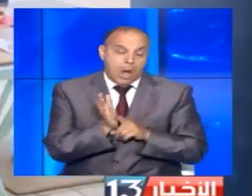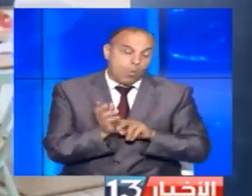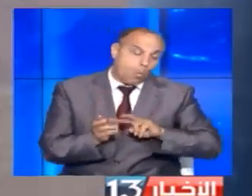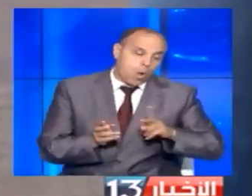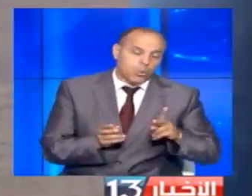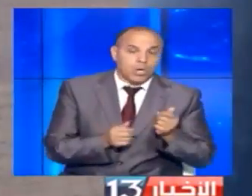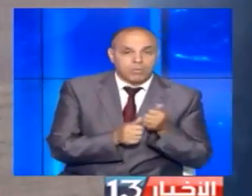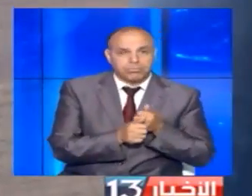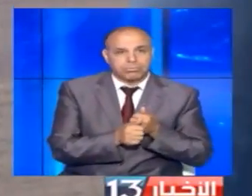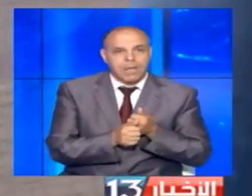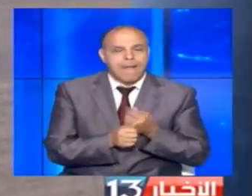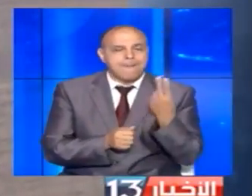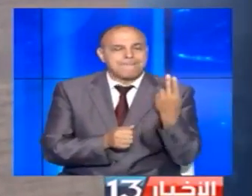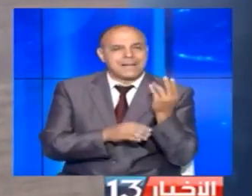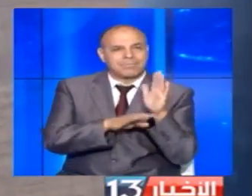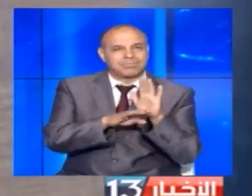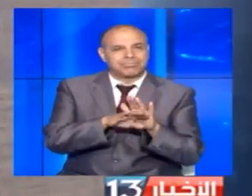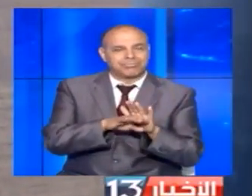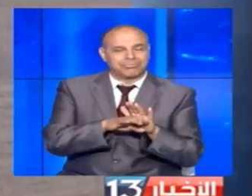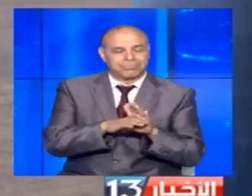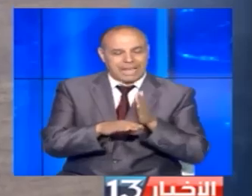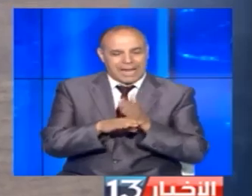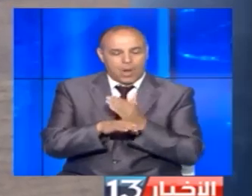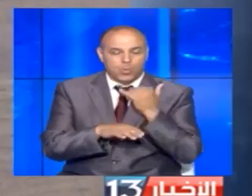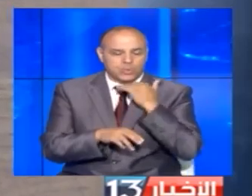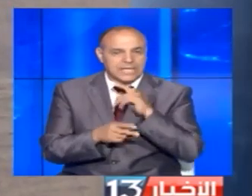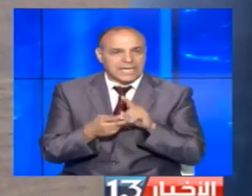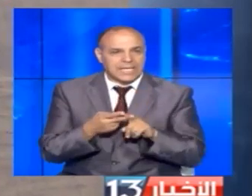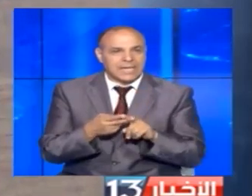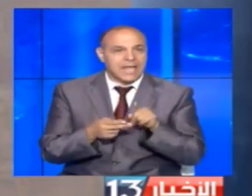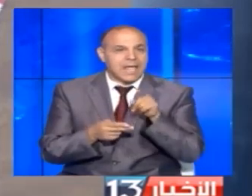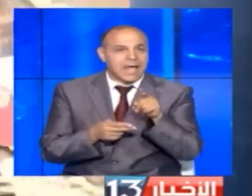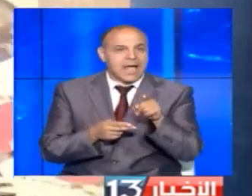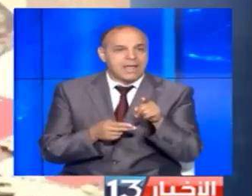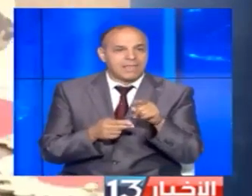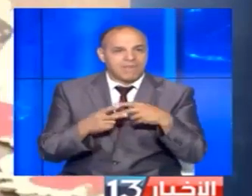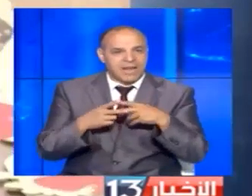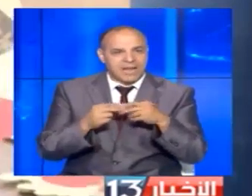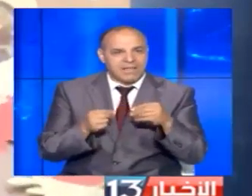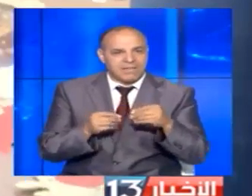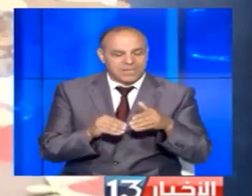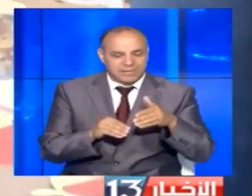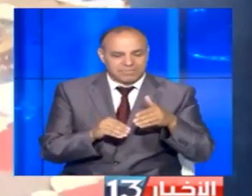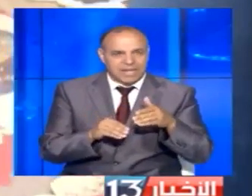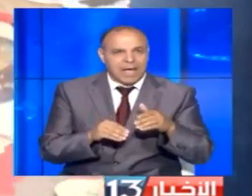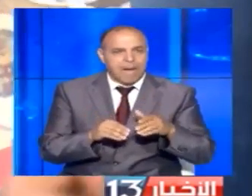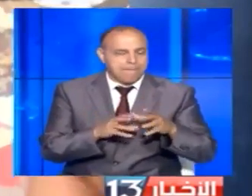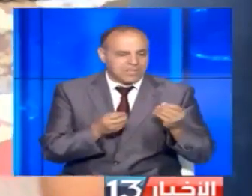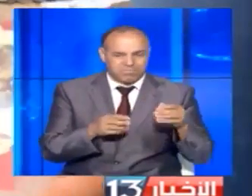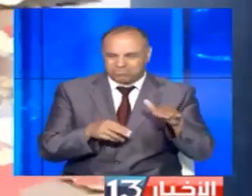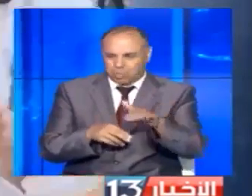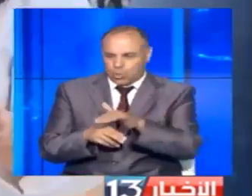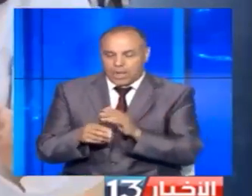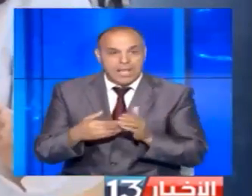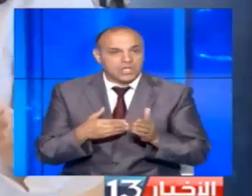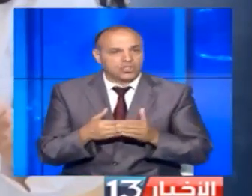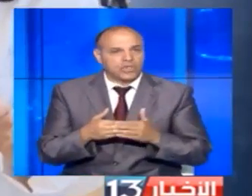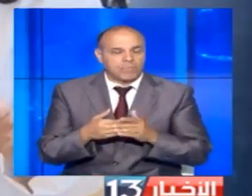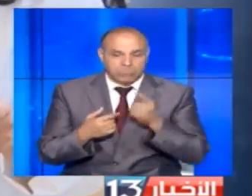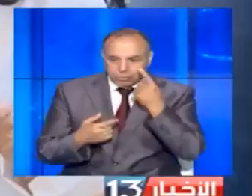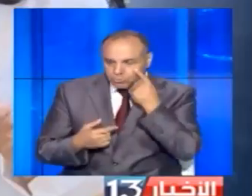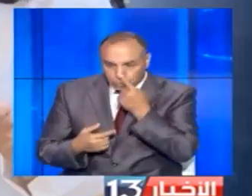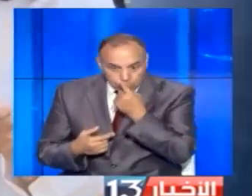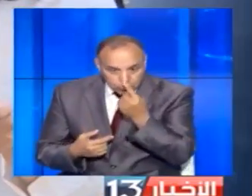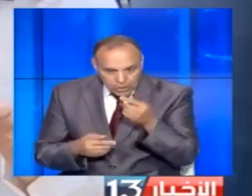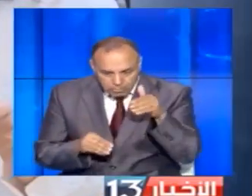قدمها معهد التغذية لحماية اللحم من التلوث، كالعمل على نظافة مكان تواجد الخروف، هذا إلى جانب التثبت